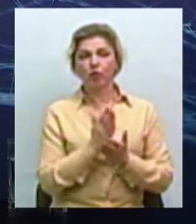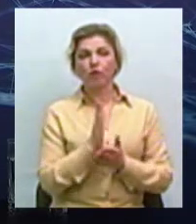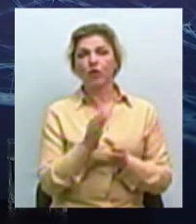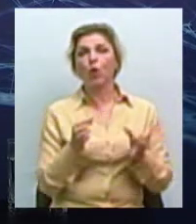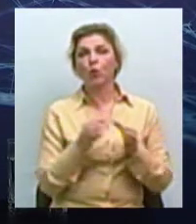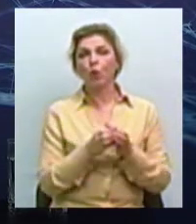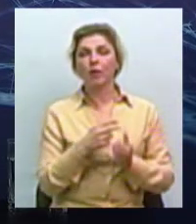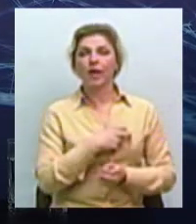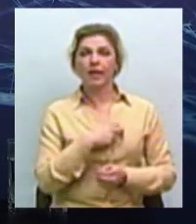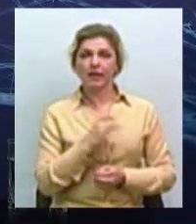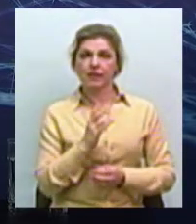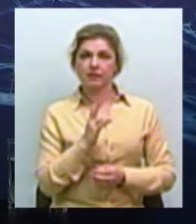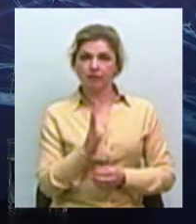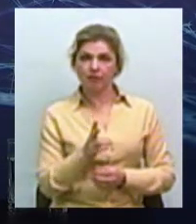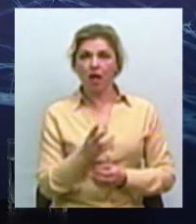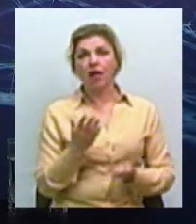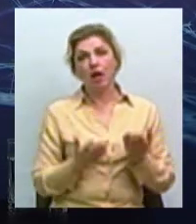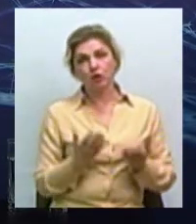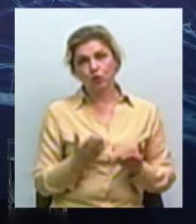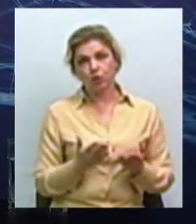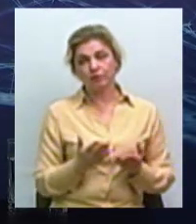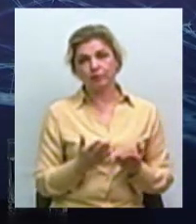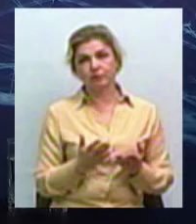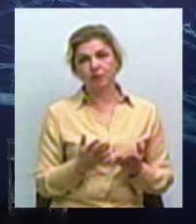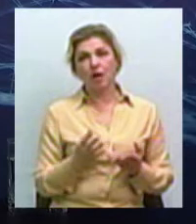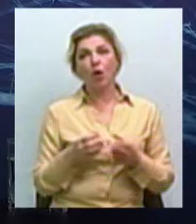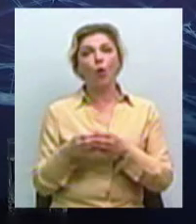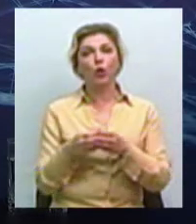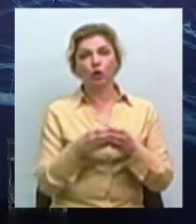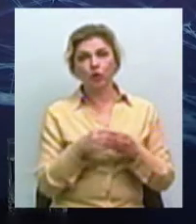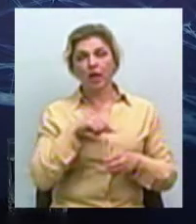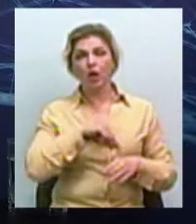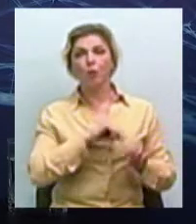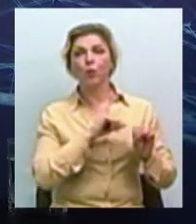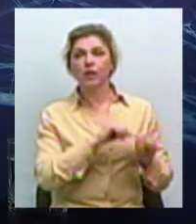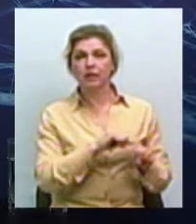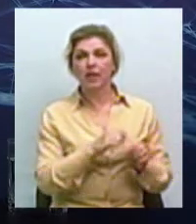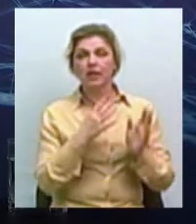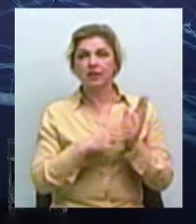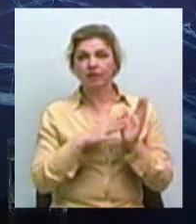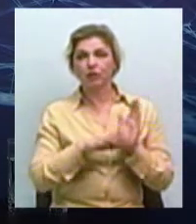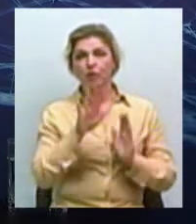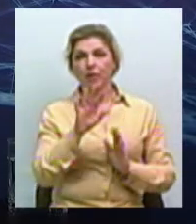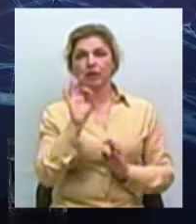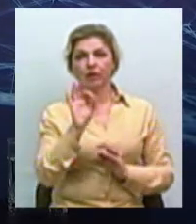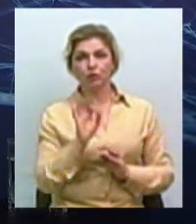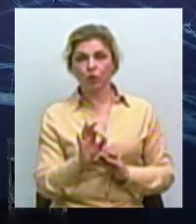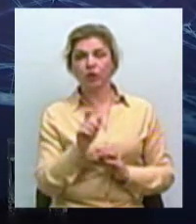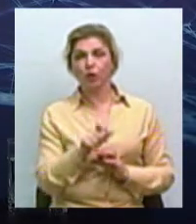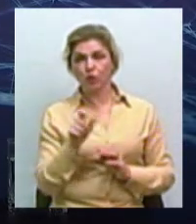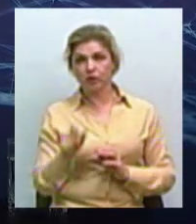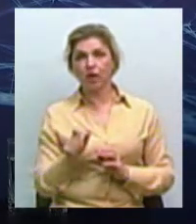ризику. Але якщо буде колективний імунітет, тобто 95% населення цього